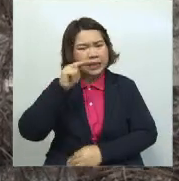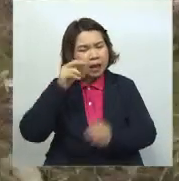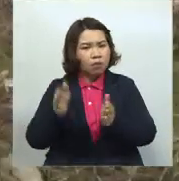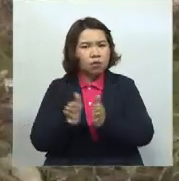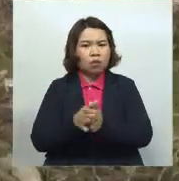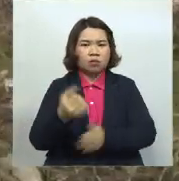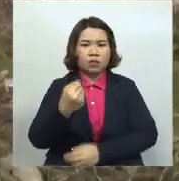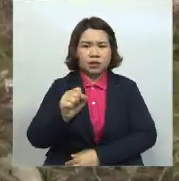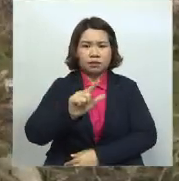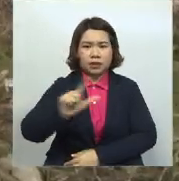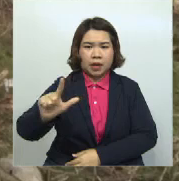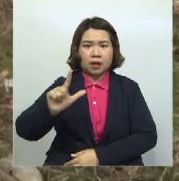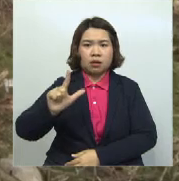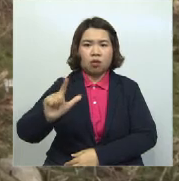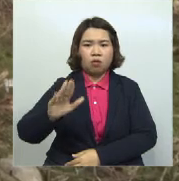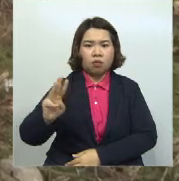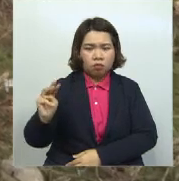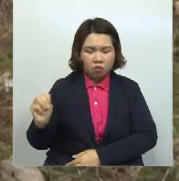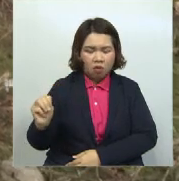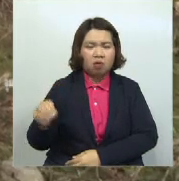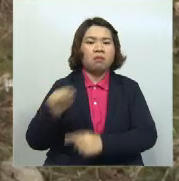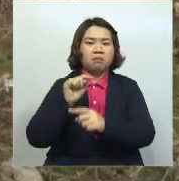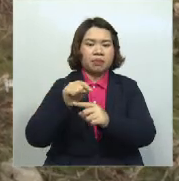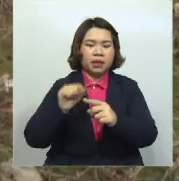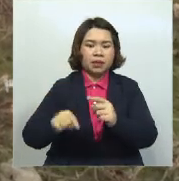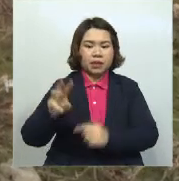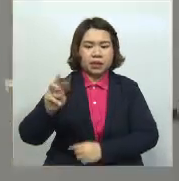กว่า10ล้านลูกบาศก์เมตรเท่านั้นนะคะหรือมีเพียงร้อยละ